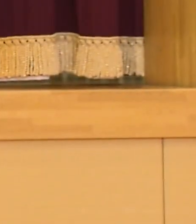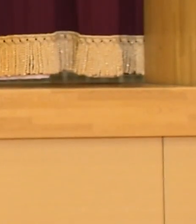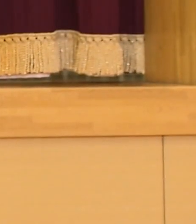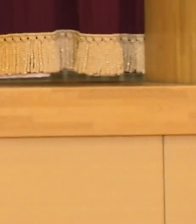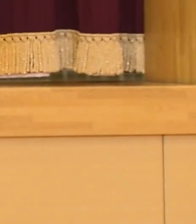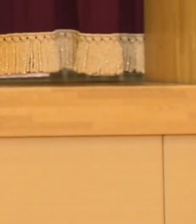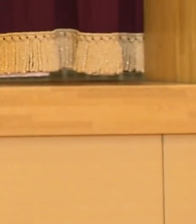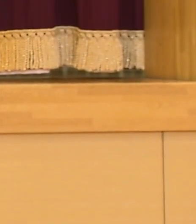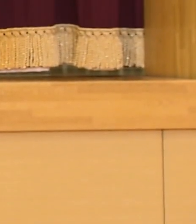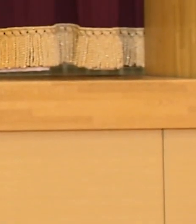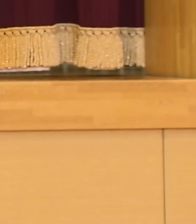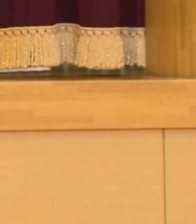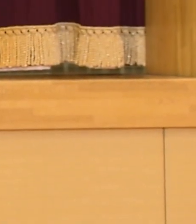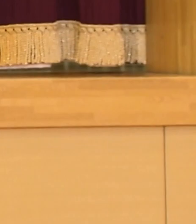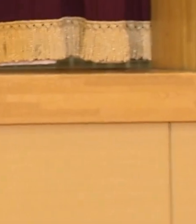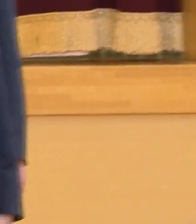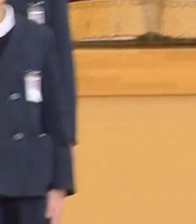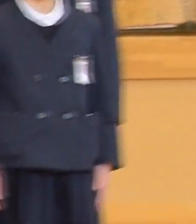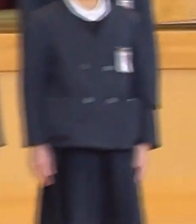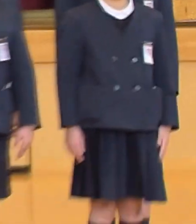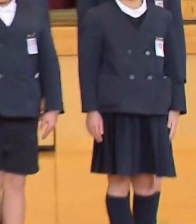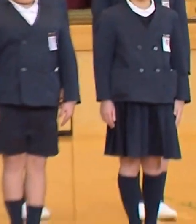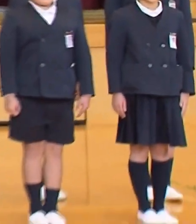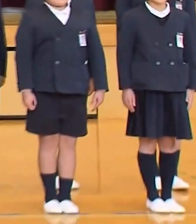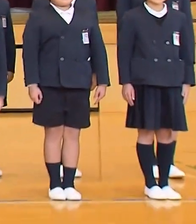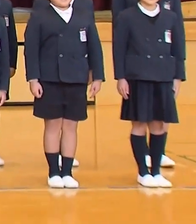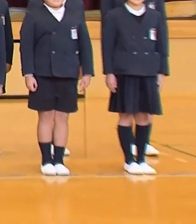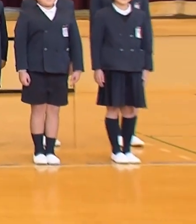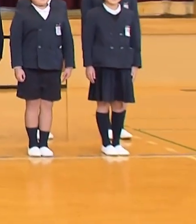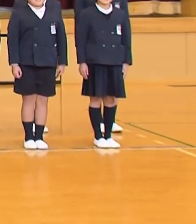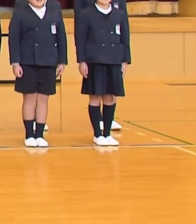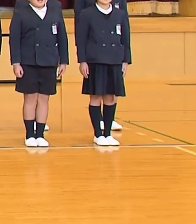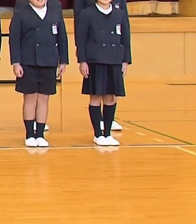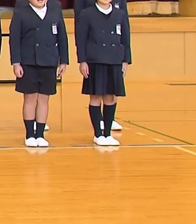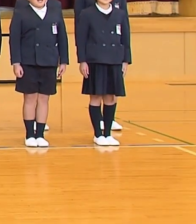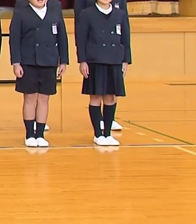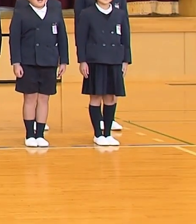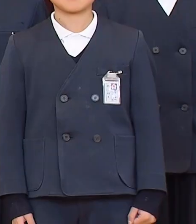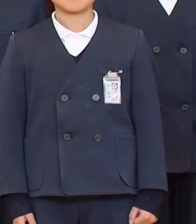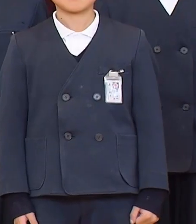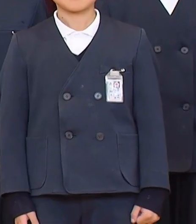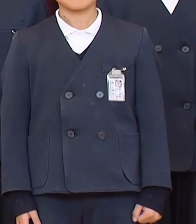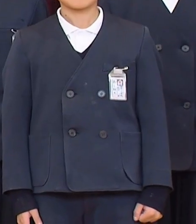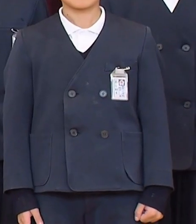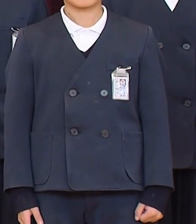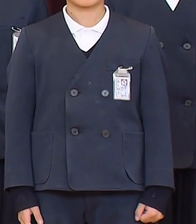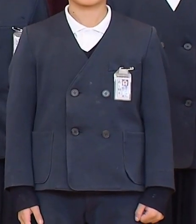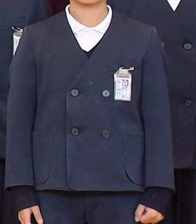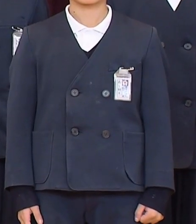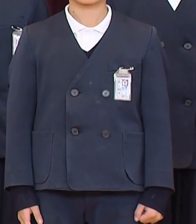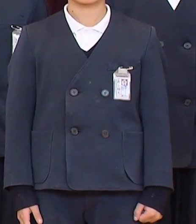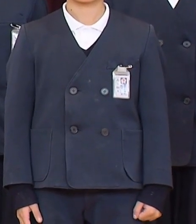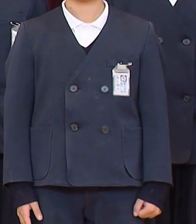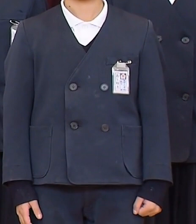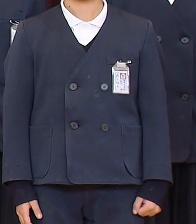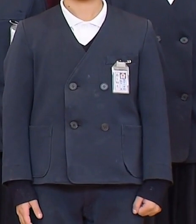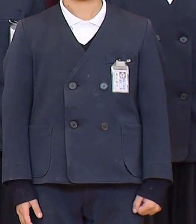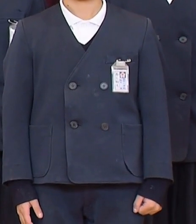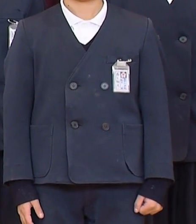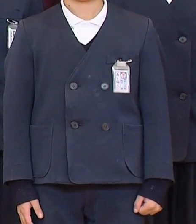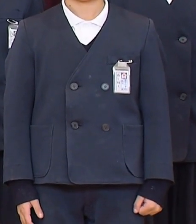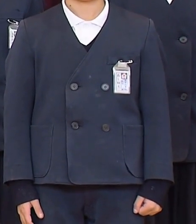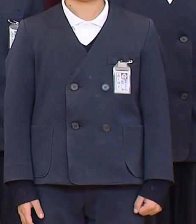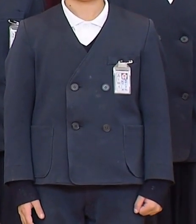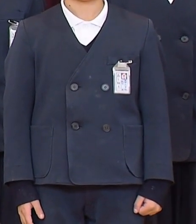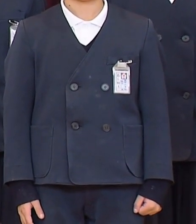僕たちは風早小学校の 5年生です。 私たちは素直な心、我